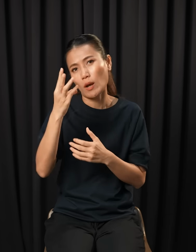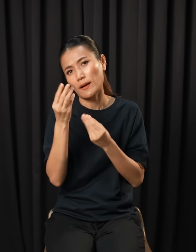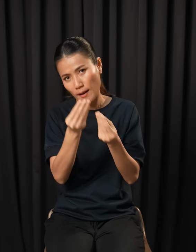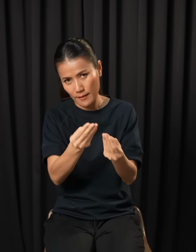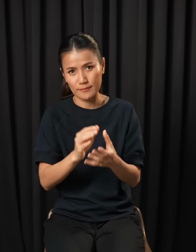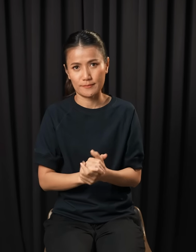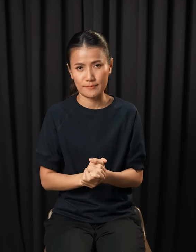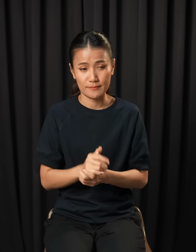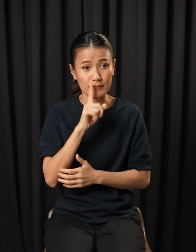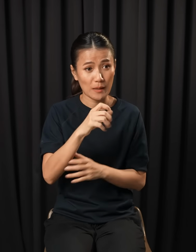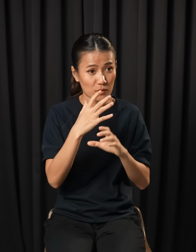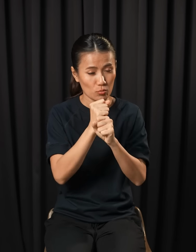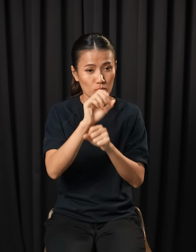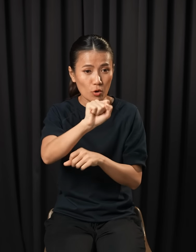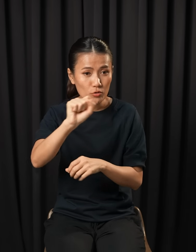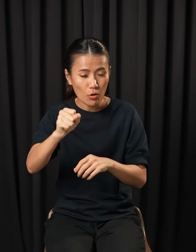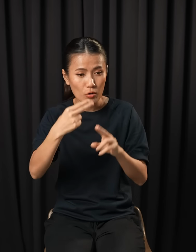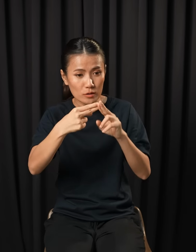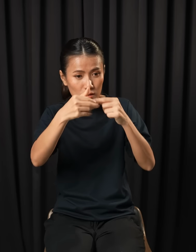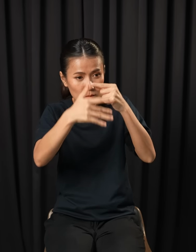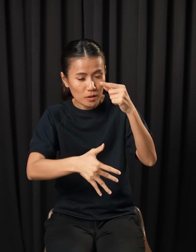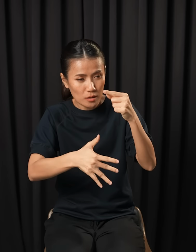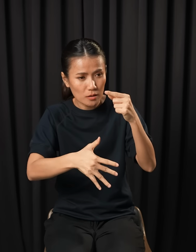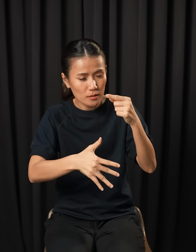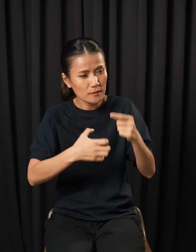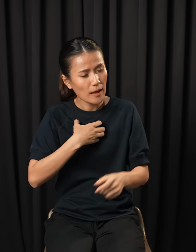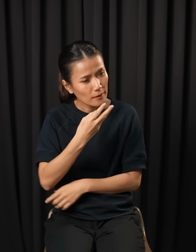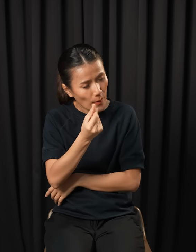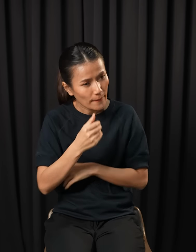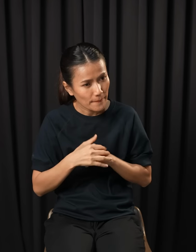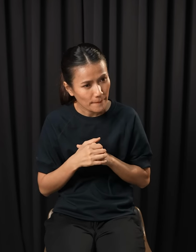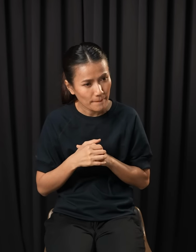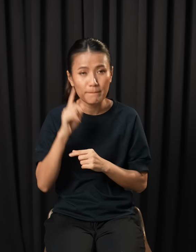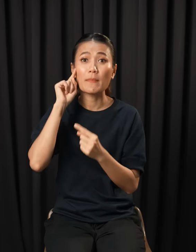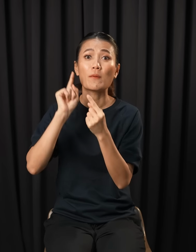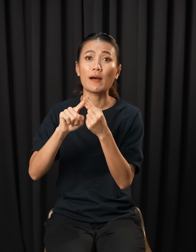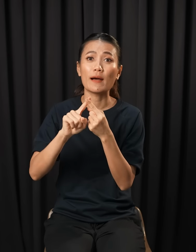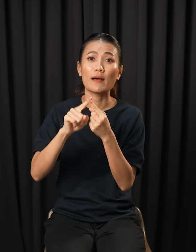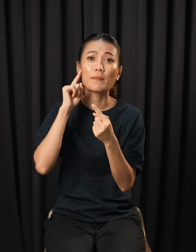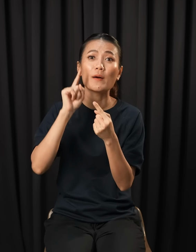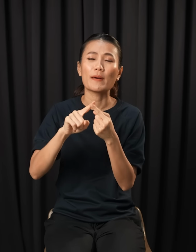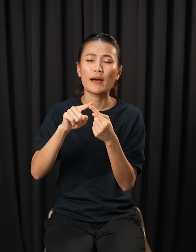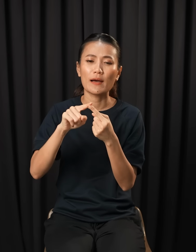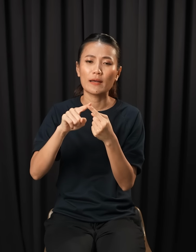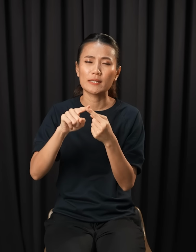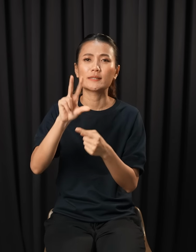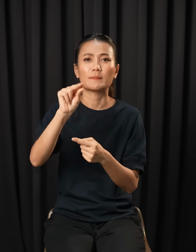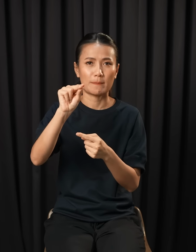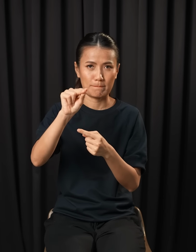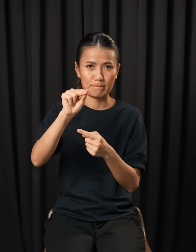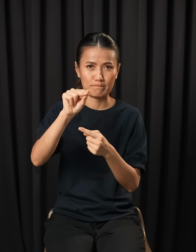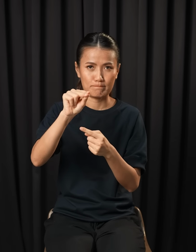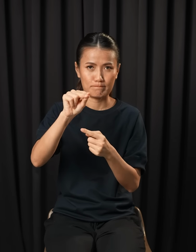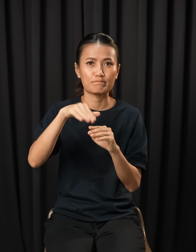การคนที่มาเป็นพักให้เขาอะผมก็จะไปโรงเรียนอะไรอย่างนี้ก็ไป สรุปสสบัญชีรายชื่อเราควรจะ